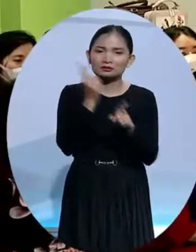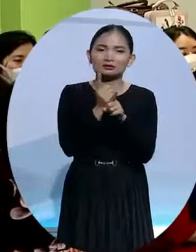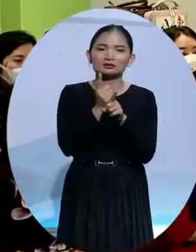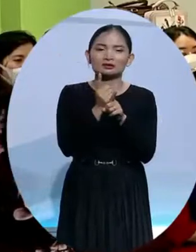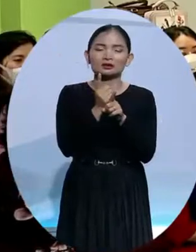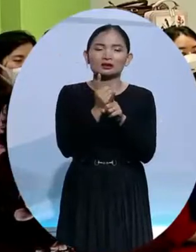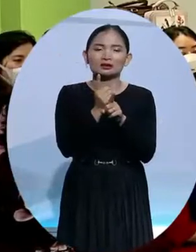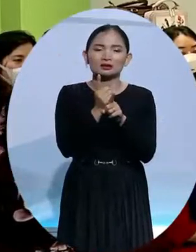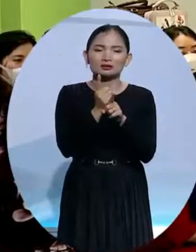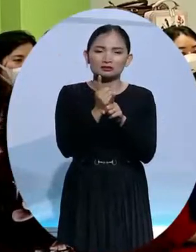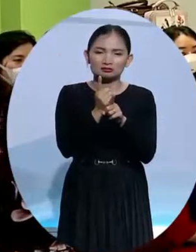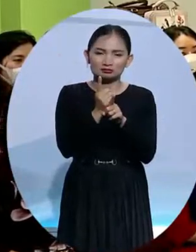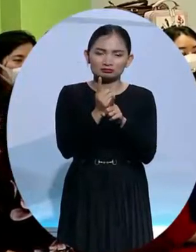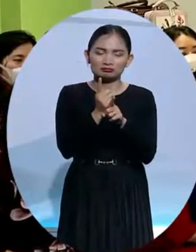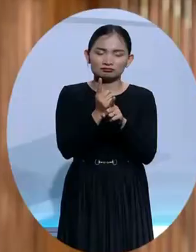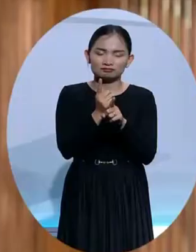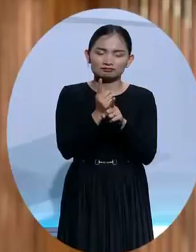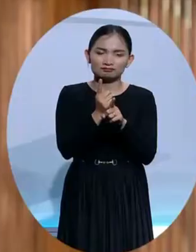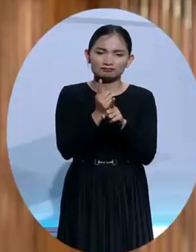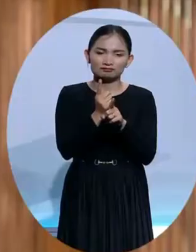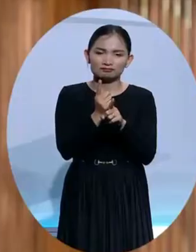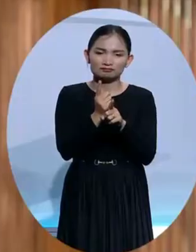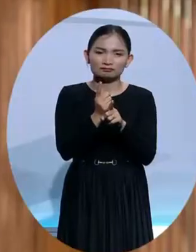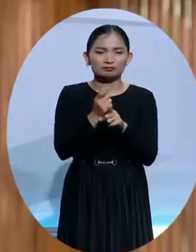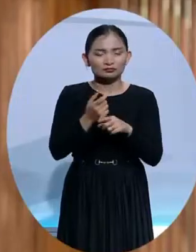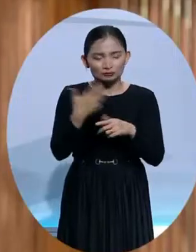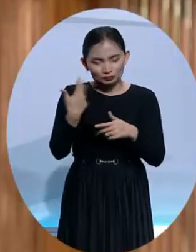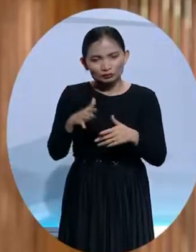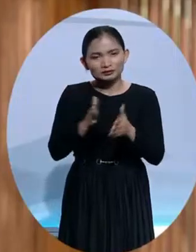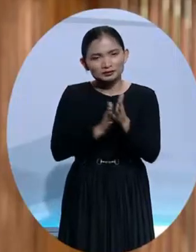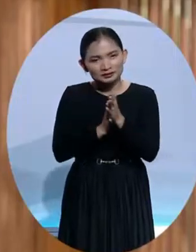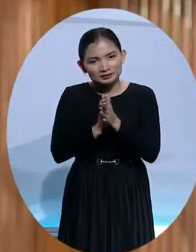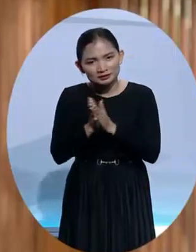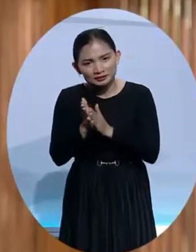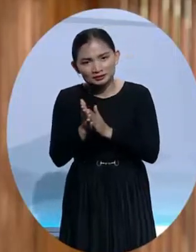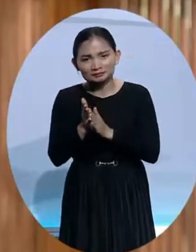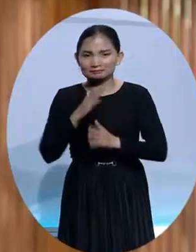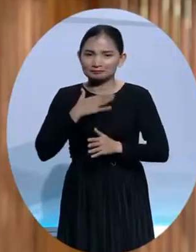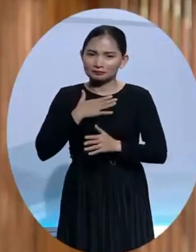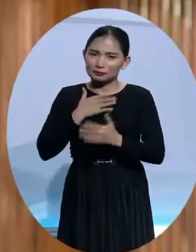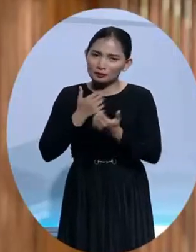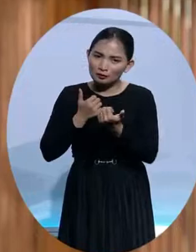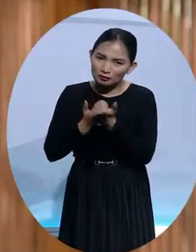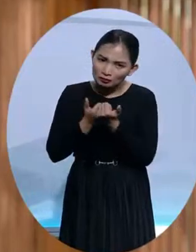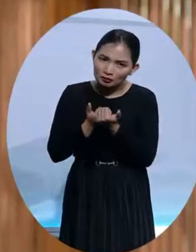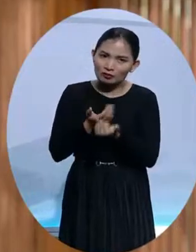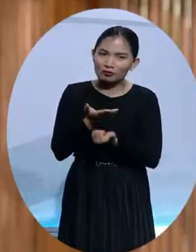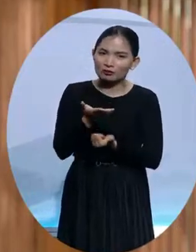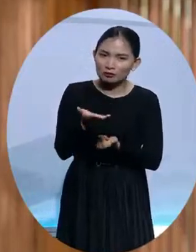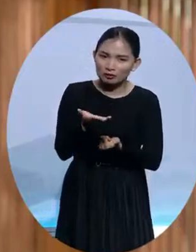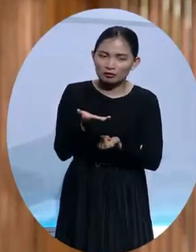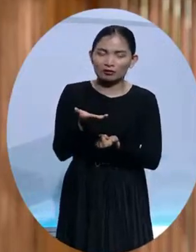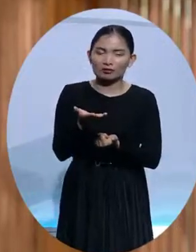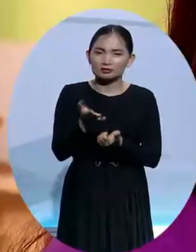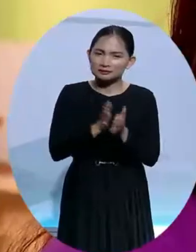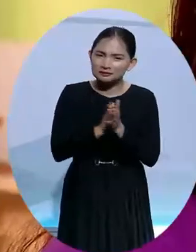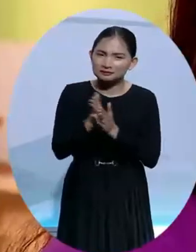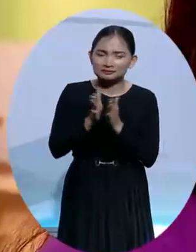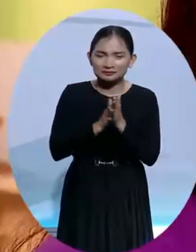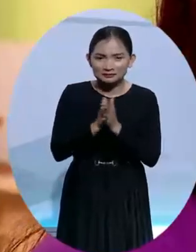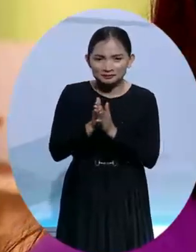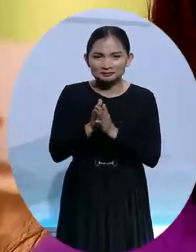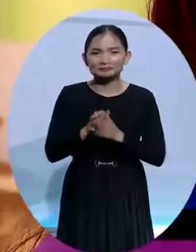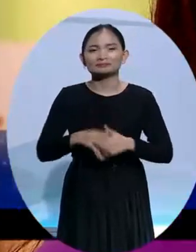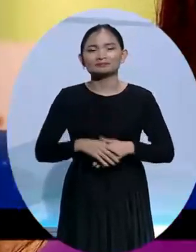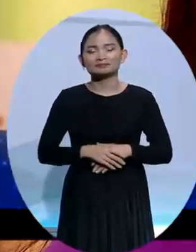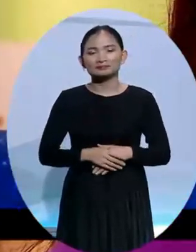cho hợp lý nhất. Để sau đó rồi cái việc ta làm ta thấy hoan hỷ và ta lại khởi tâm lớn hơn nữa. Có cái cảm